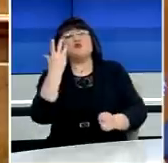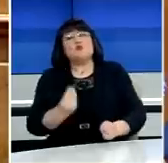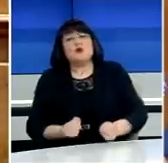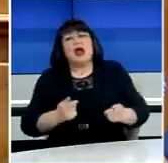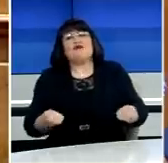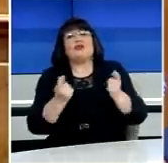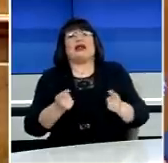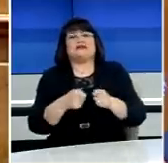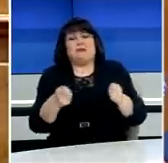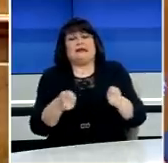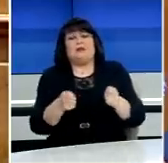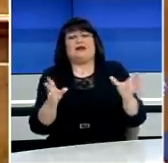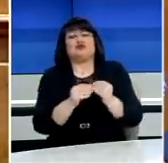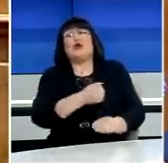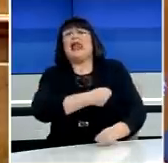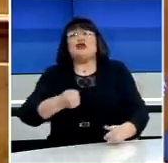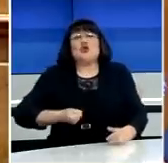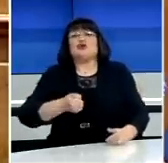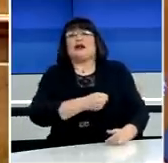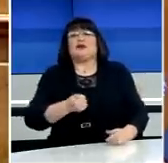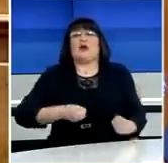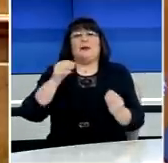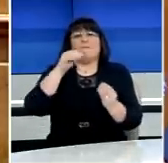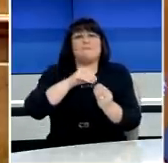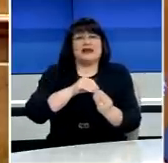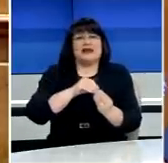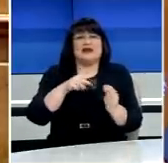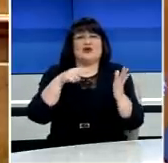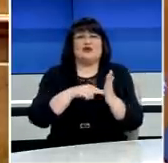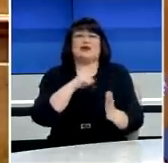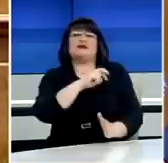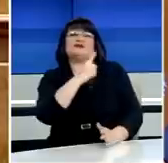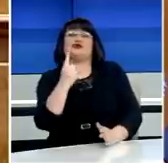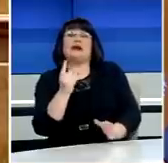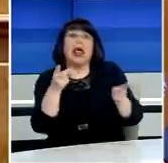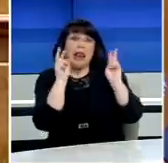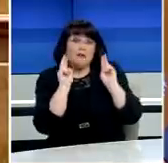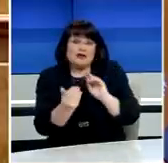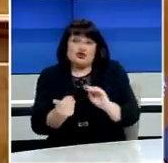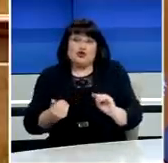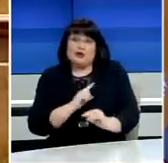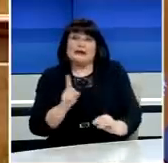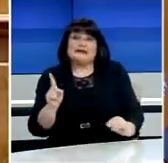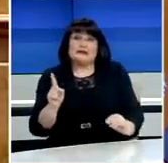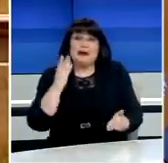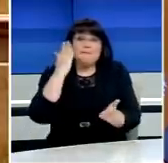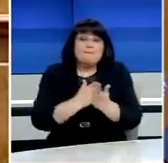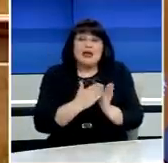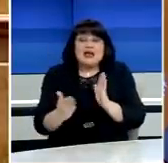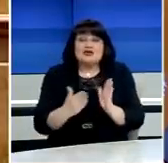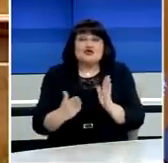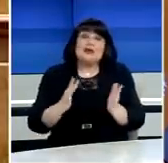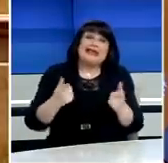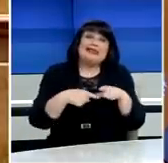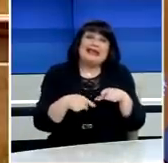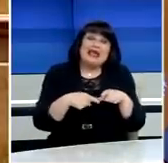να φέρετε μέτρα λιτότητας στον ελληνικό λαό τον Απρίλιο του 2021, λέω εγώ, μακάρι όχι νωρίτερα, όταν θα συζητάτε για μεσοπρόθεσμο, ή το